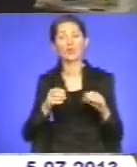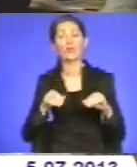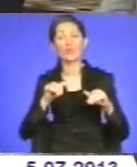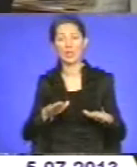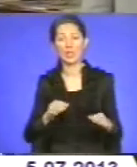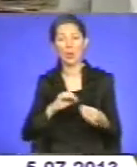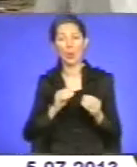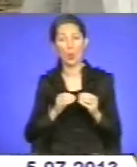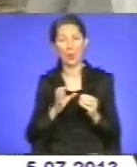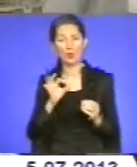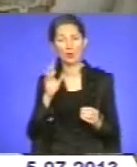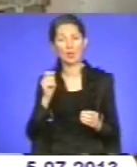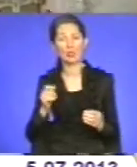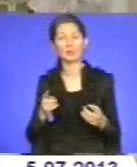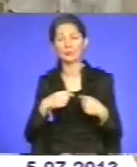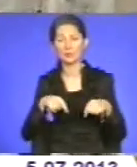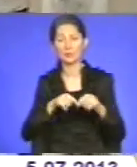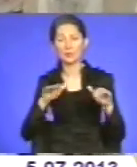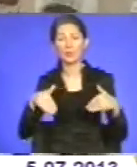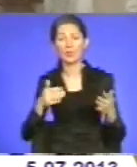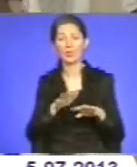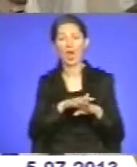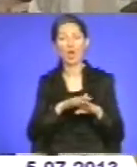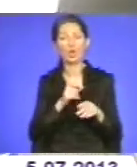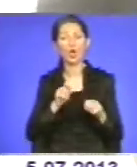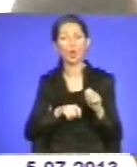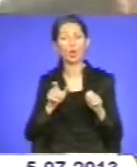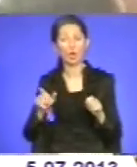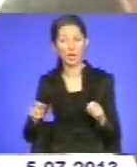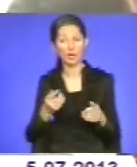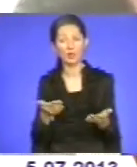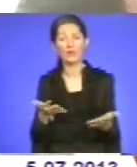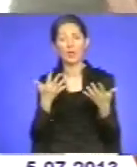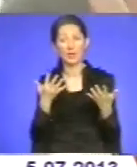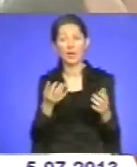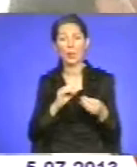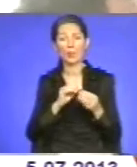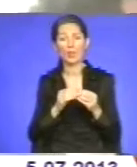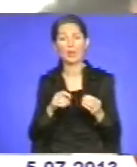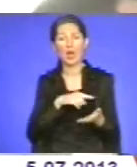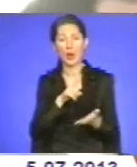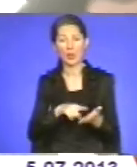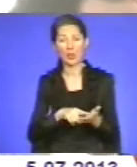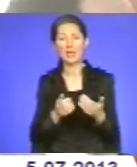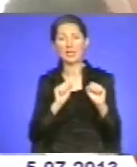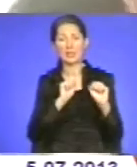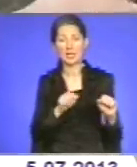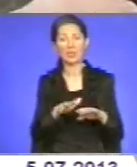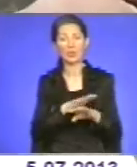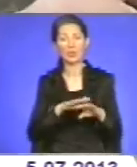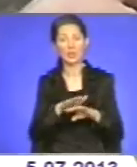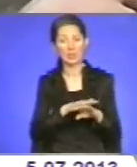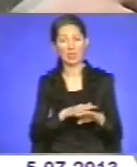пропонують народні контролери. Саме вони виявляють найбільш проблемні питання стосовно захисту населення та пропонують шляхи ліквідації таких